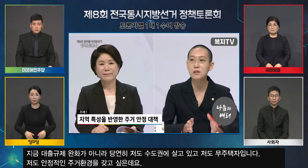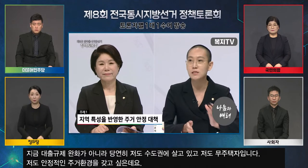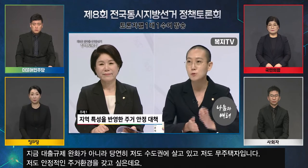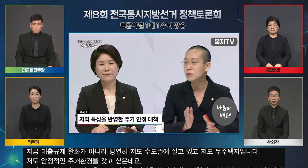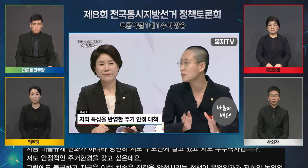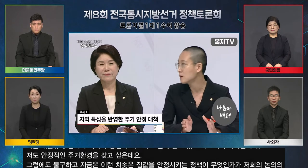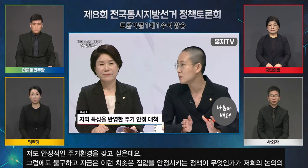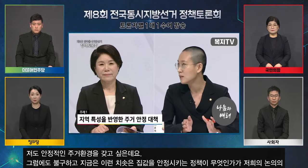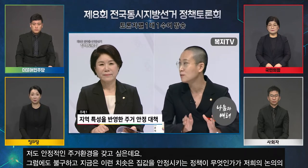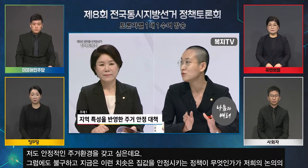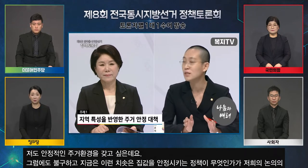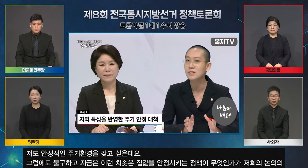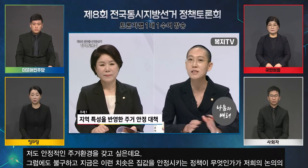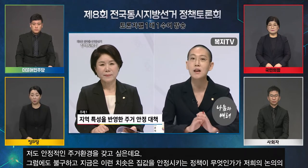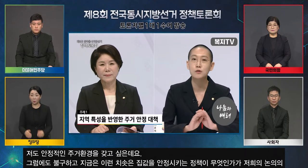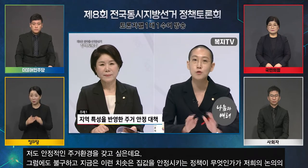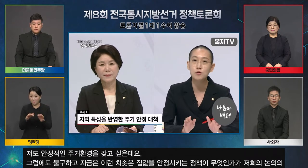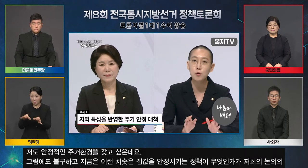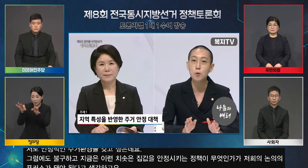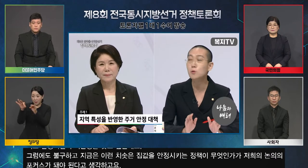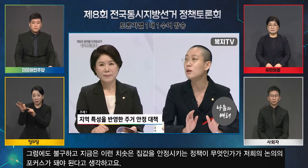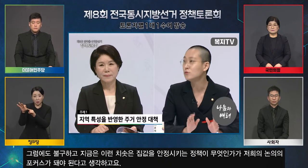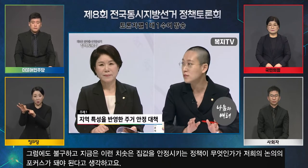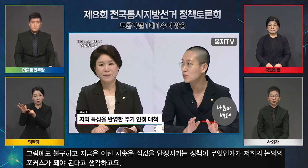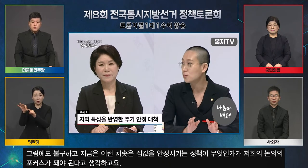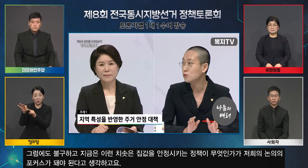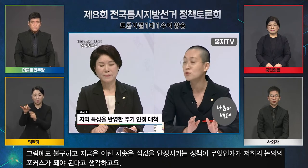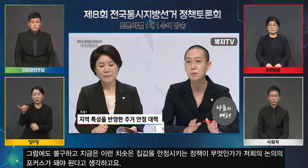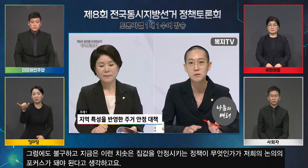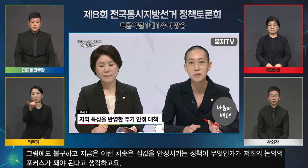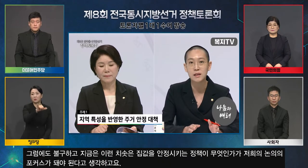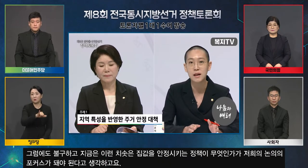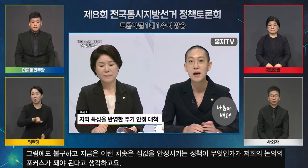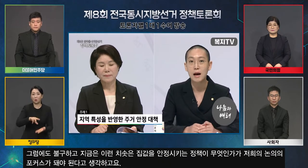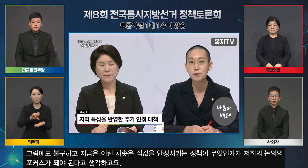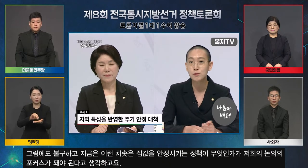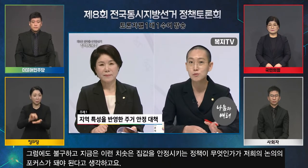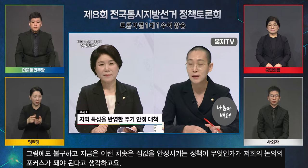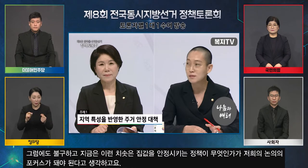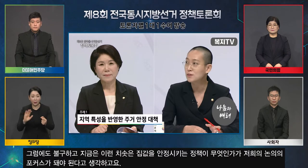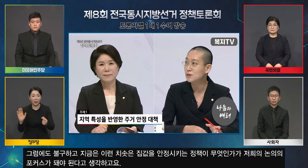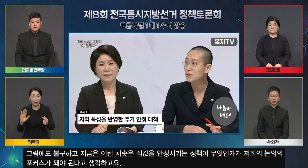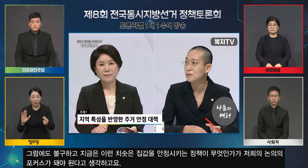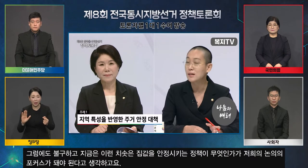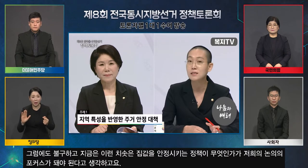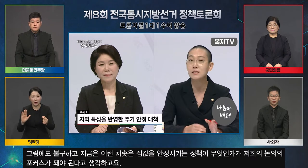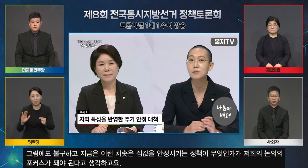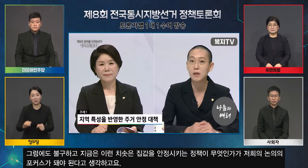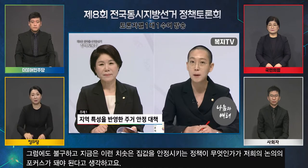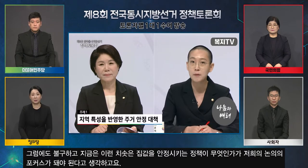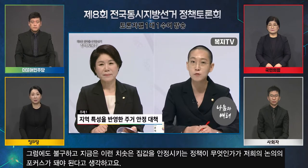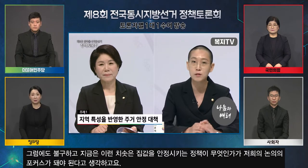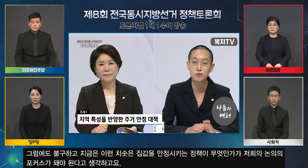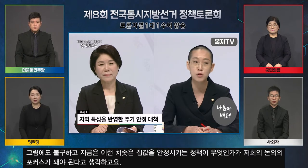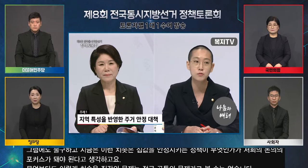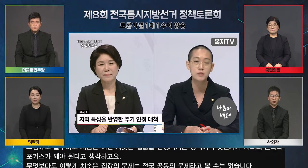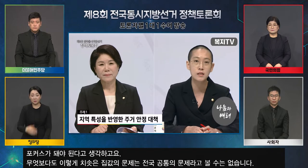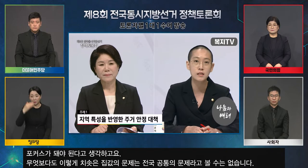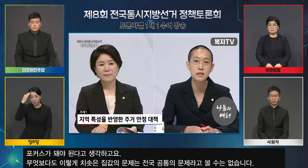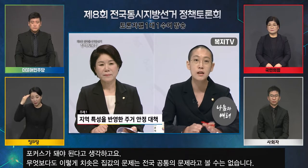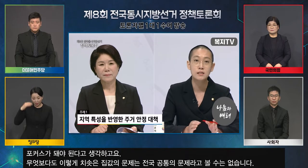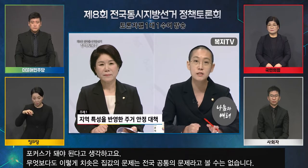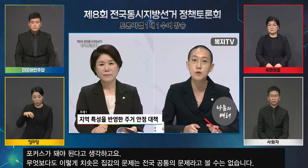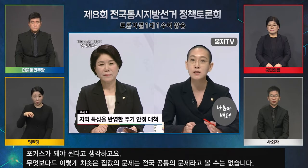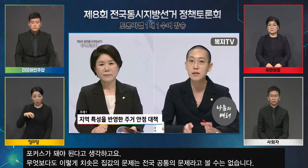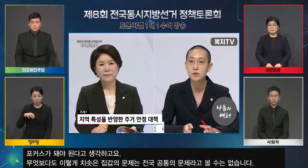무엇보다도 이렇게 치솟은 집값에 대한 문제는 전국 공통의 문제라고 볼 수는 없습니다. 앞서서도 말씀드렸지만 지금 대한민국의 주거